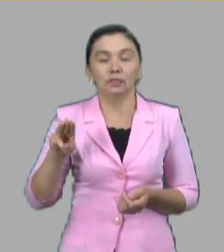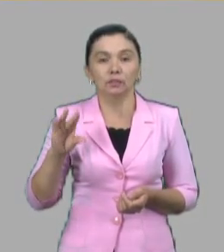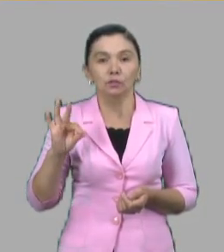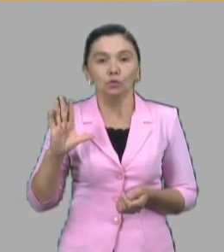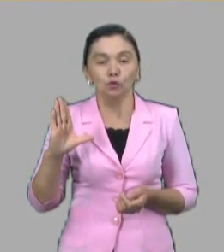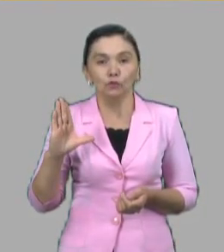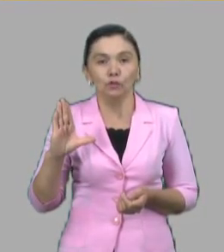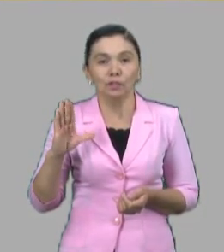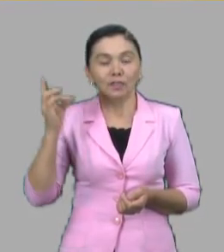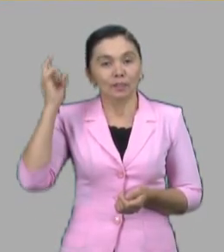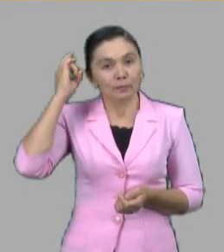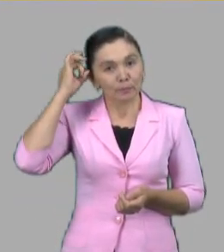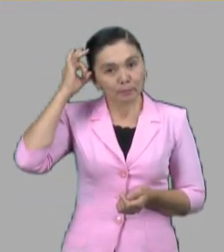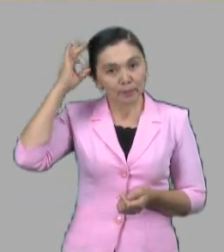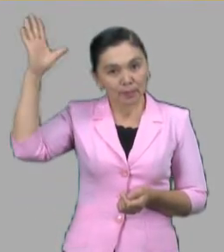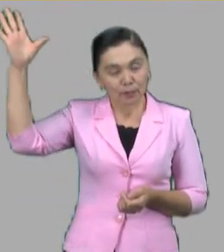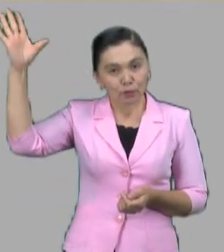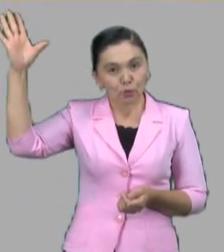жазуучу,